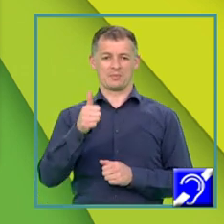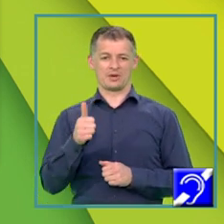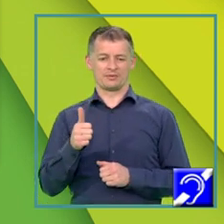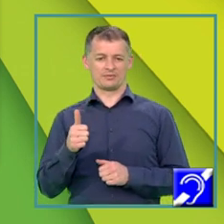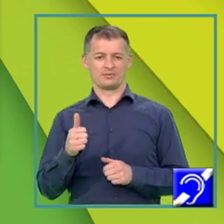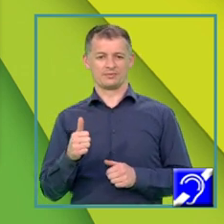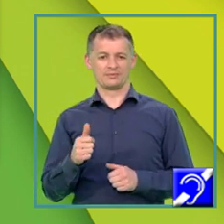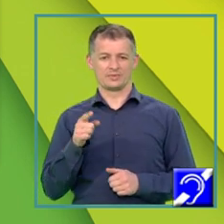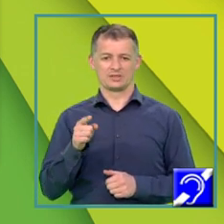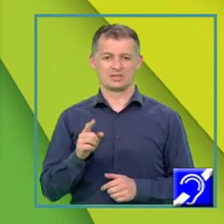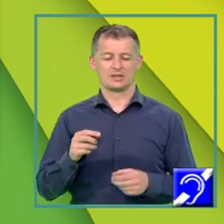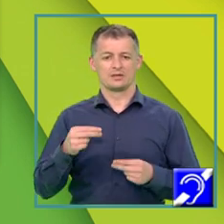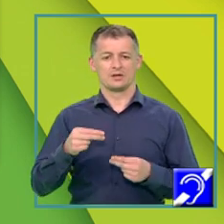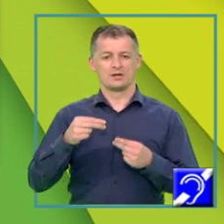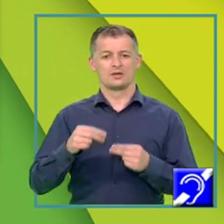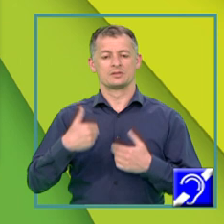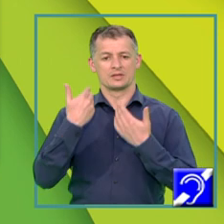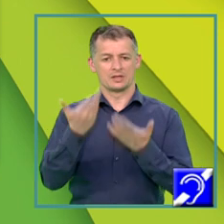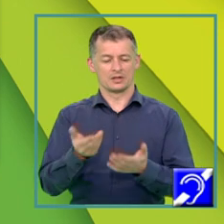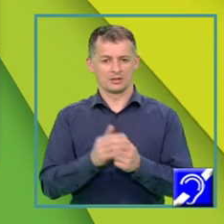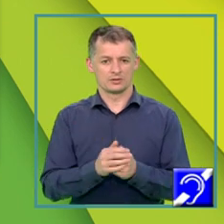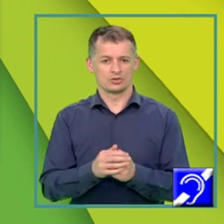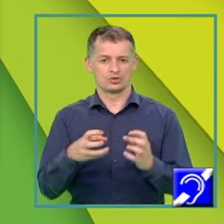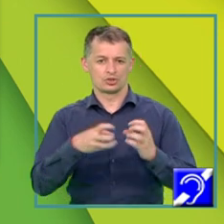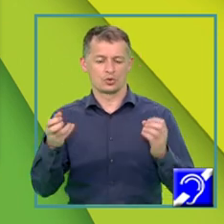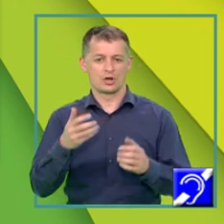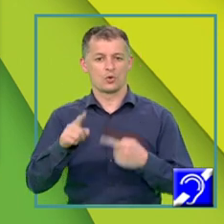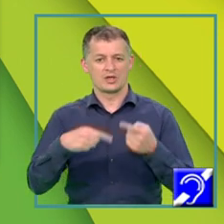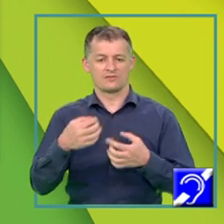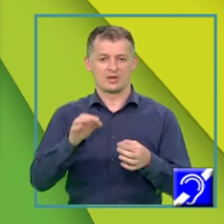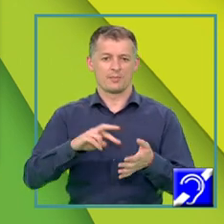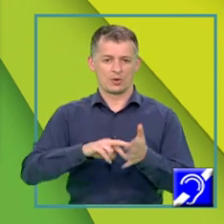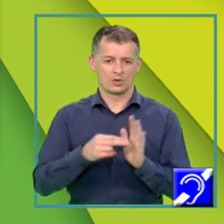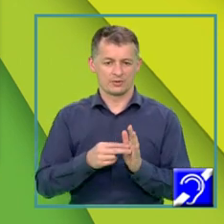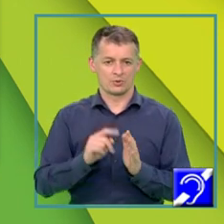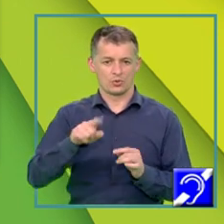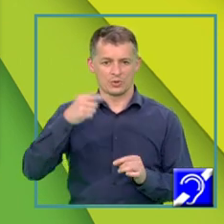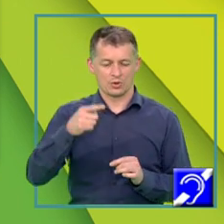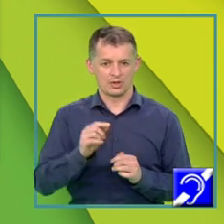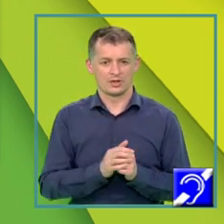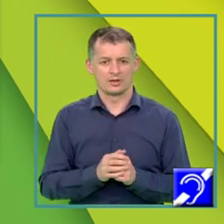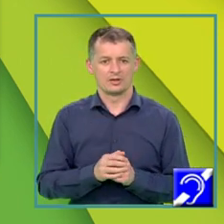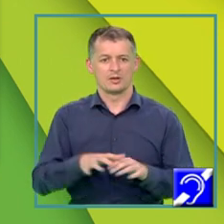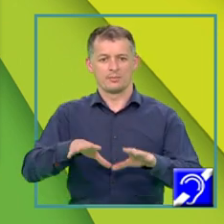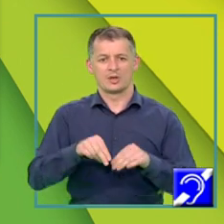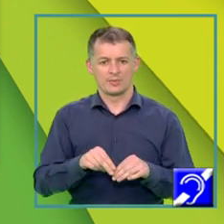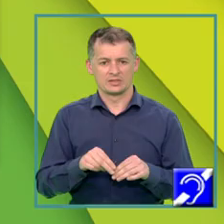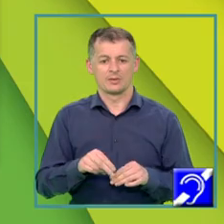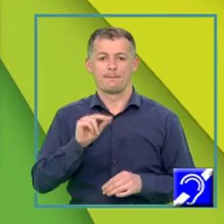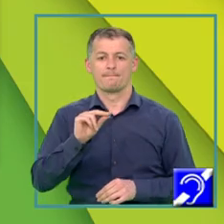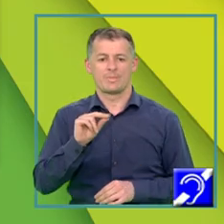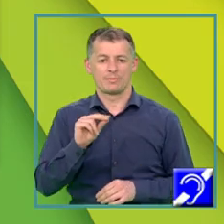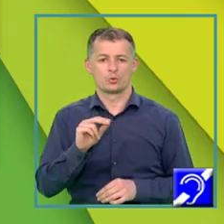se transmite chiar șirul care urmează a fi prelucrat următoarele apeluri primit ca parametru